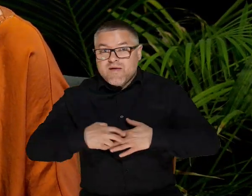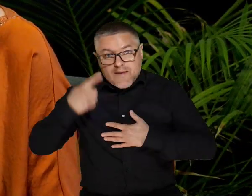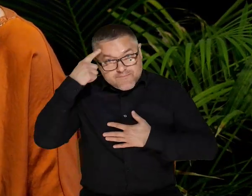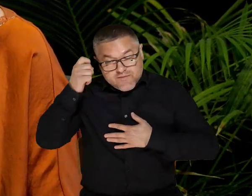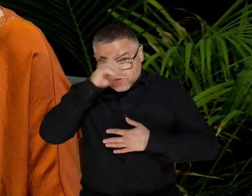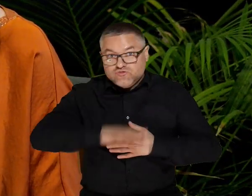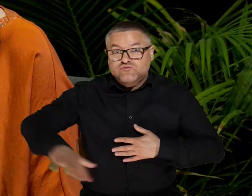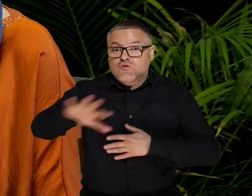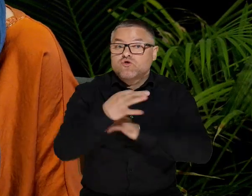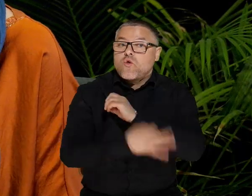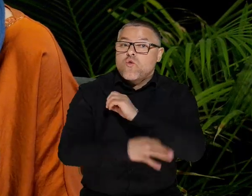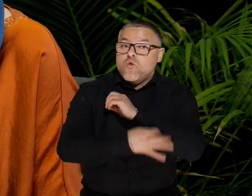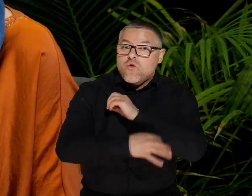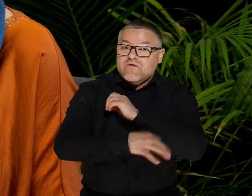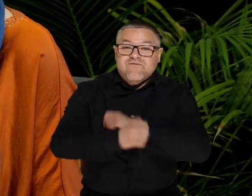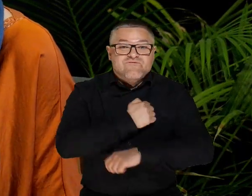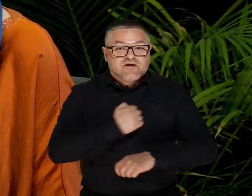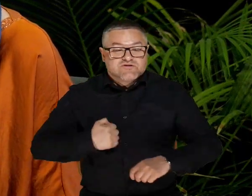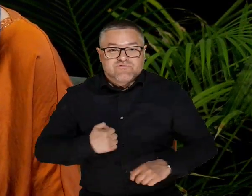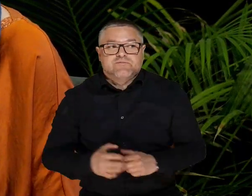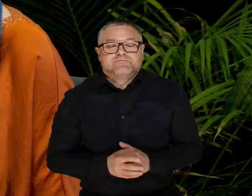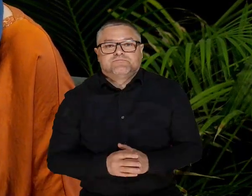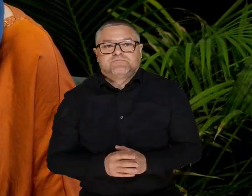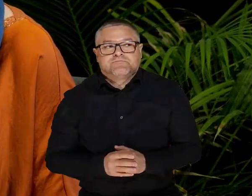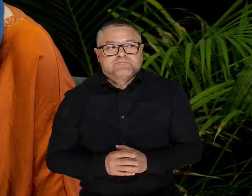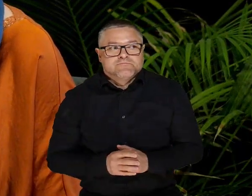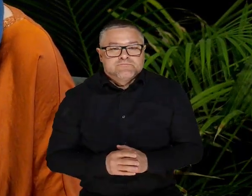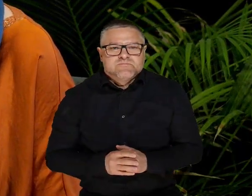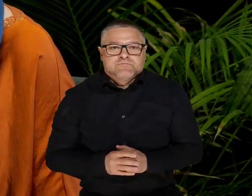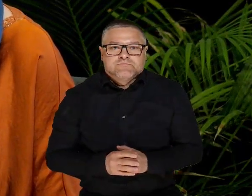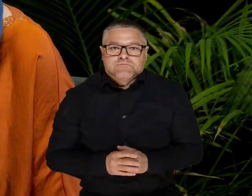Pamięcią Społeczną na Uniwersytecie Warszawskim.